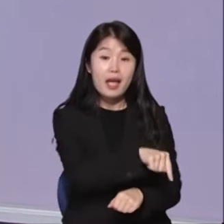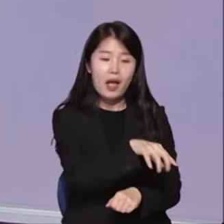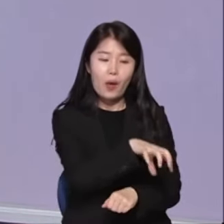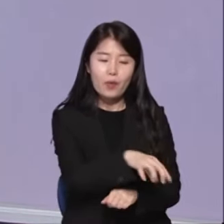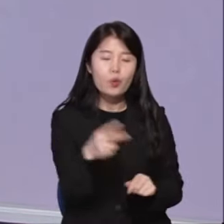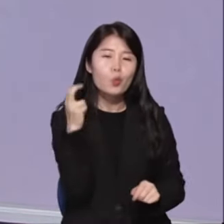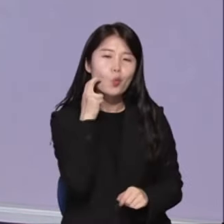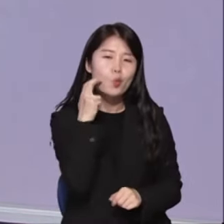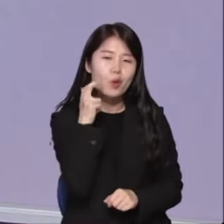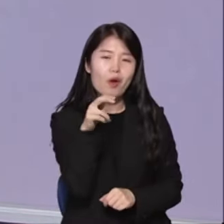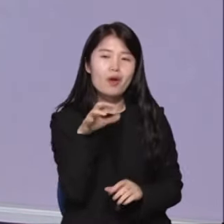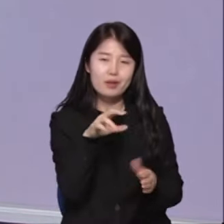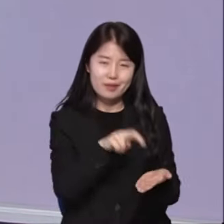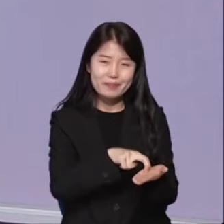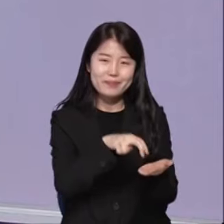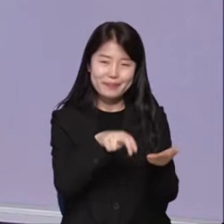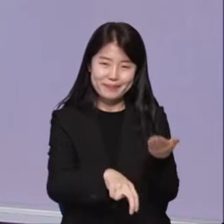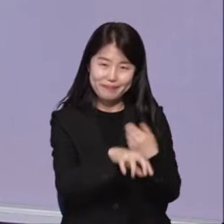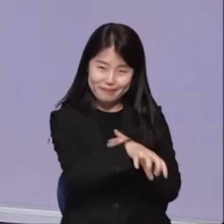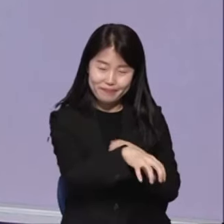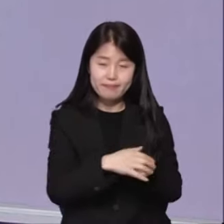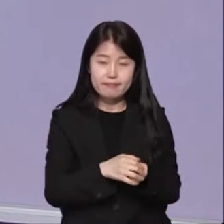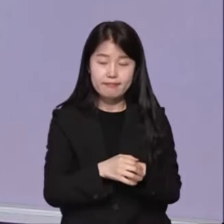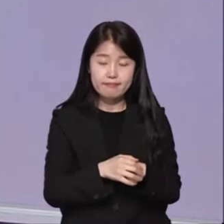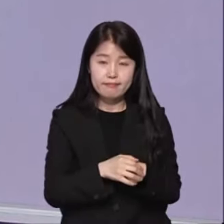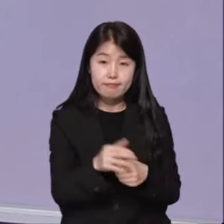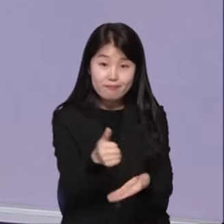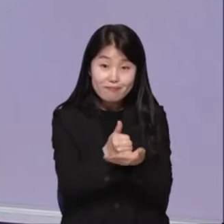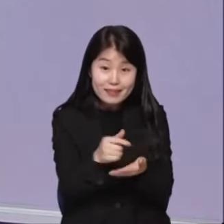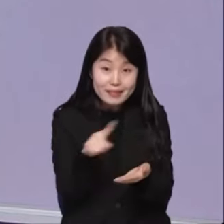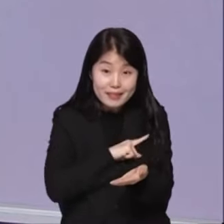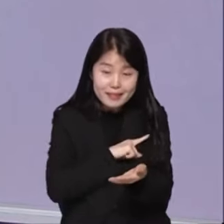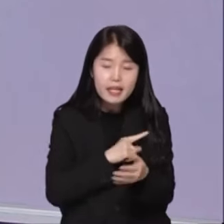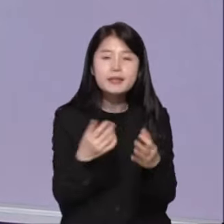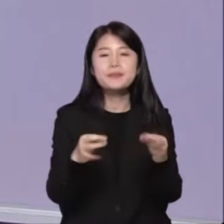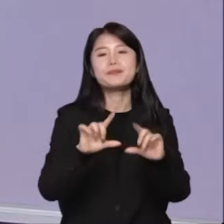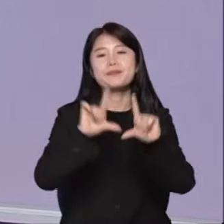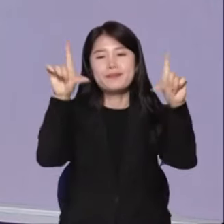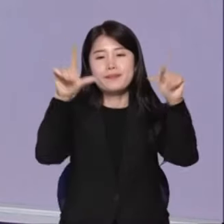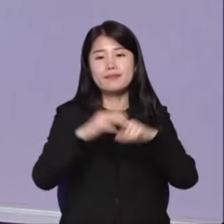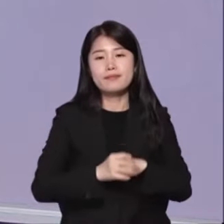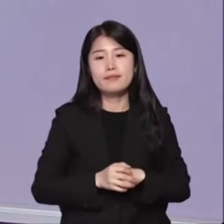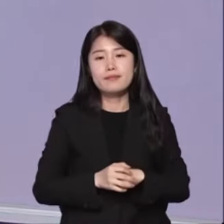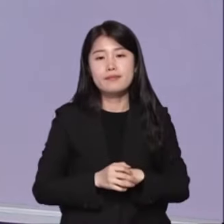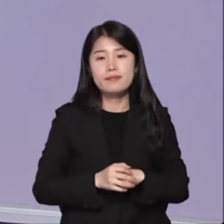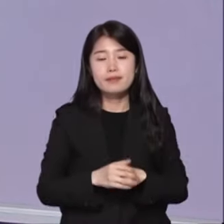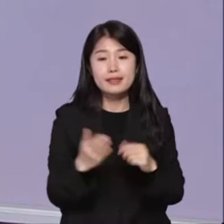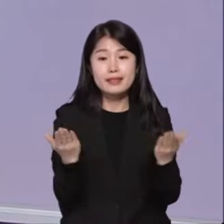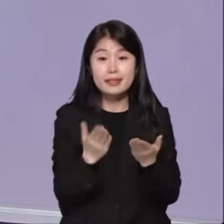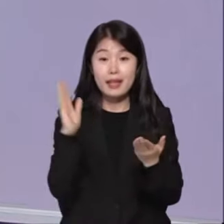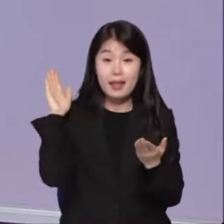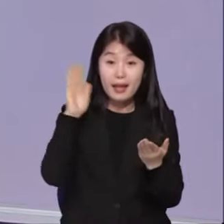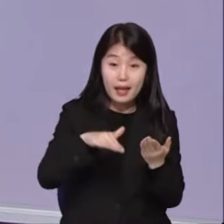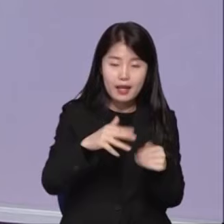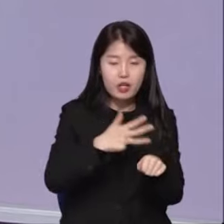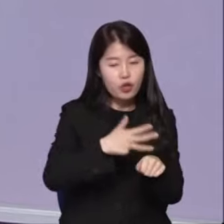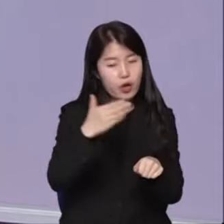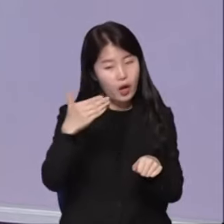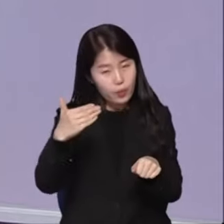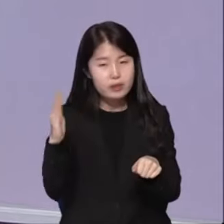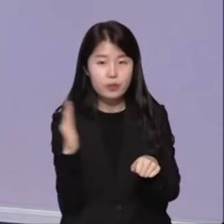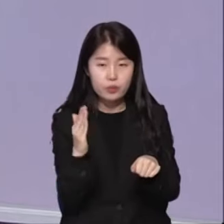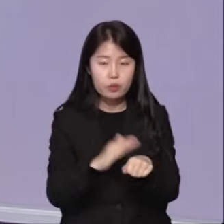광주 송정역입니다. 이용객이 가장 많은 요일은 금요일입니다. 출근 시간대인 아침 8시와 9시 사이,